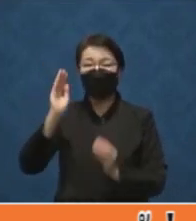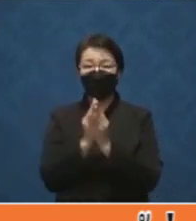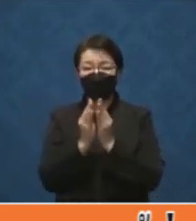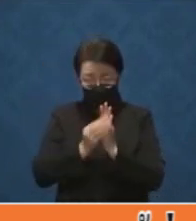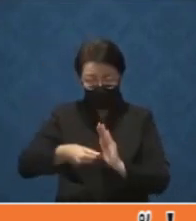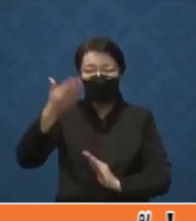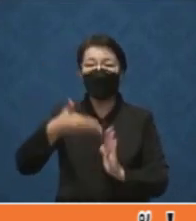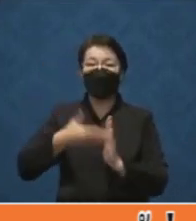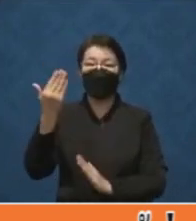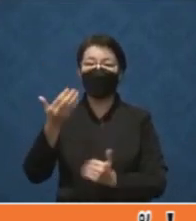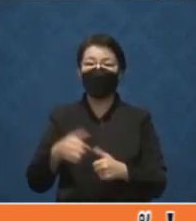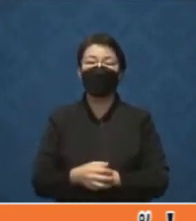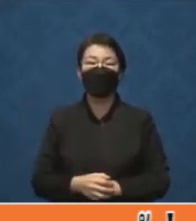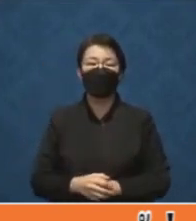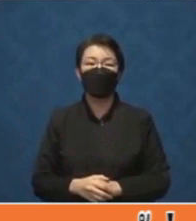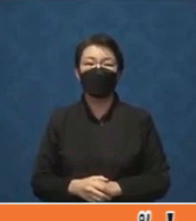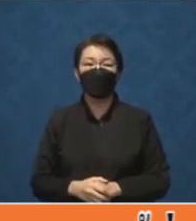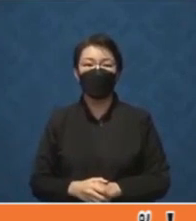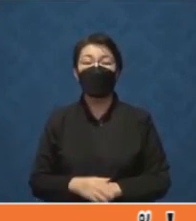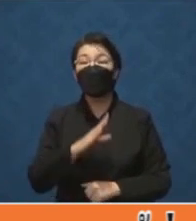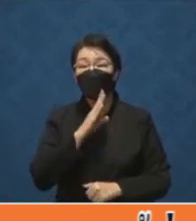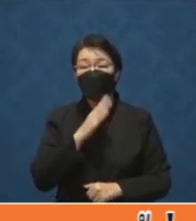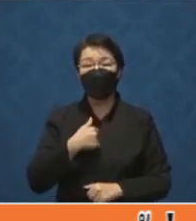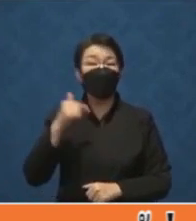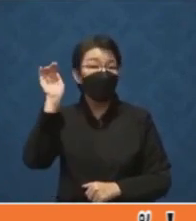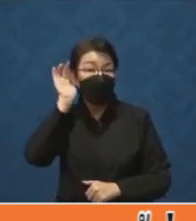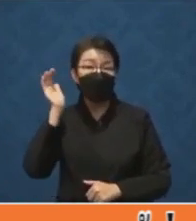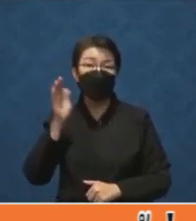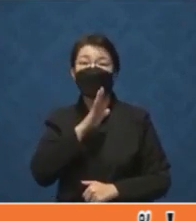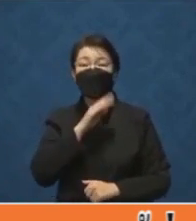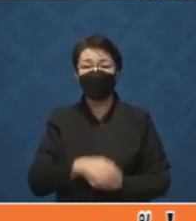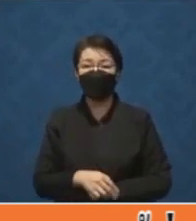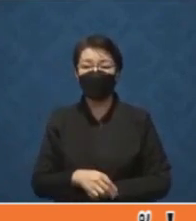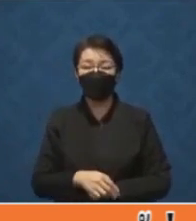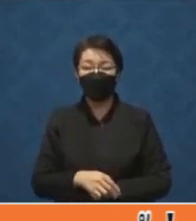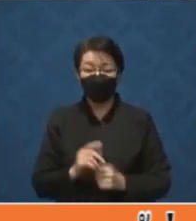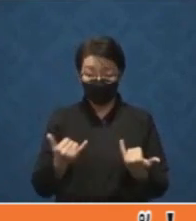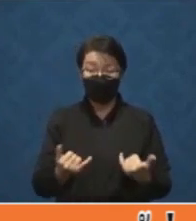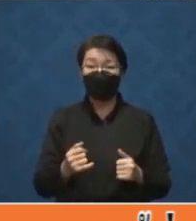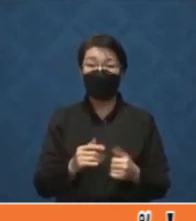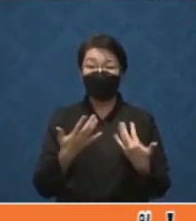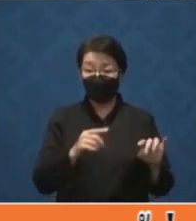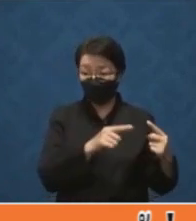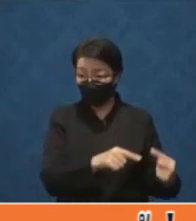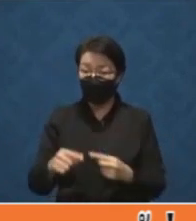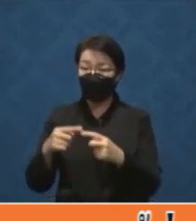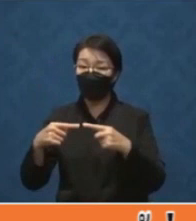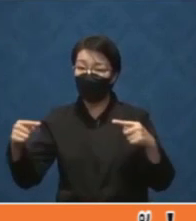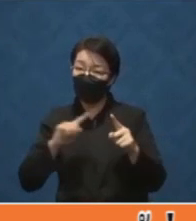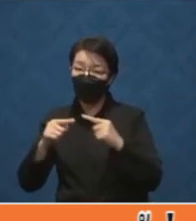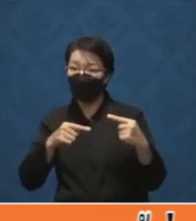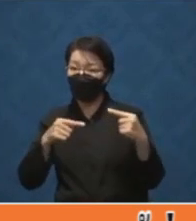ตรับหลักการร่างพ.ร.บ.ฉบับนี้ผมเชื่อว่าถ้าเราได้ไปคุยกันต่อในชั้นของกรรมาธิ